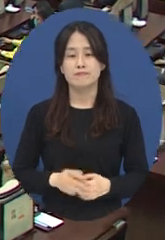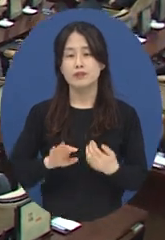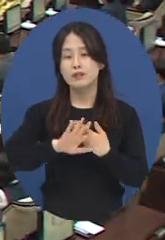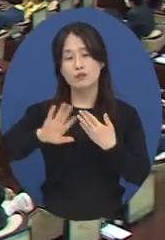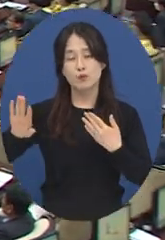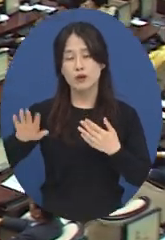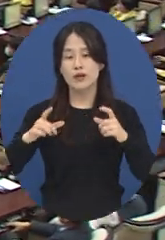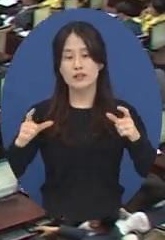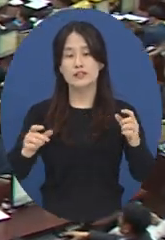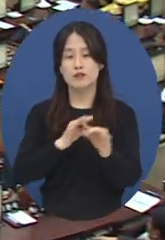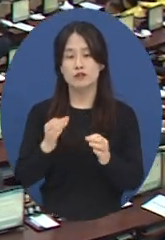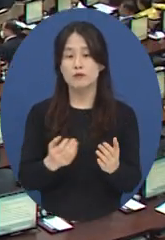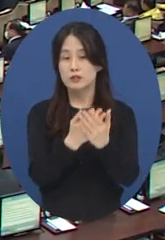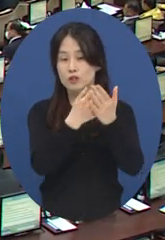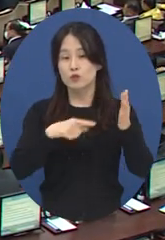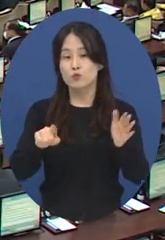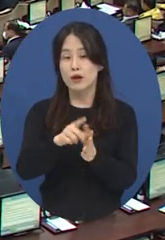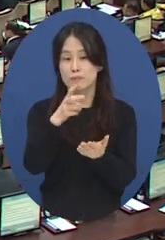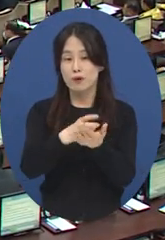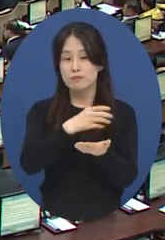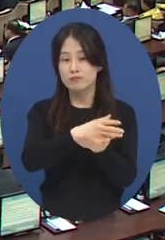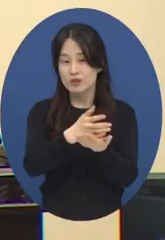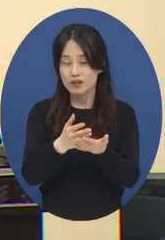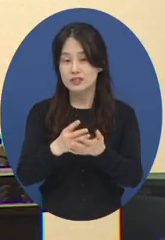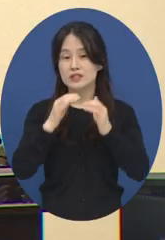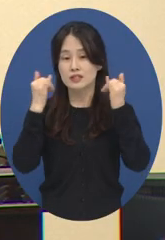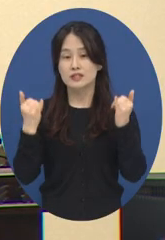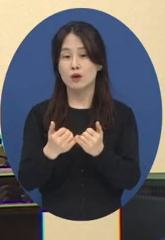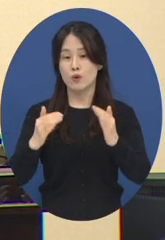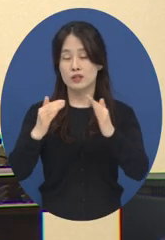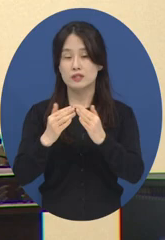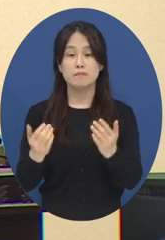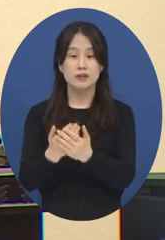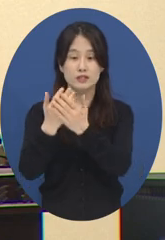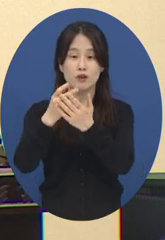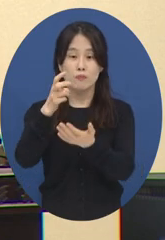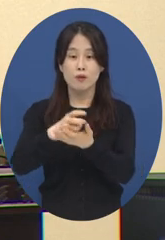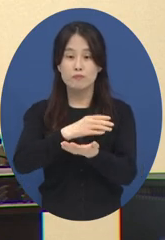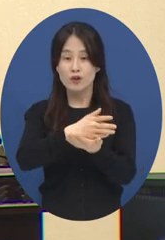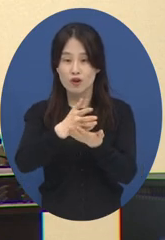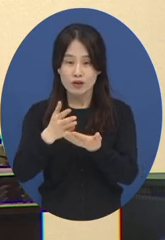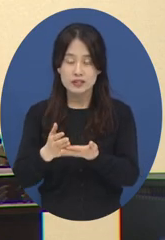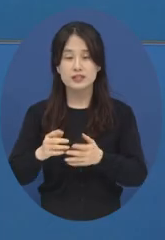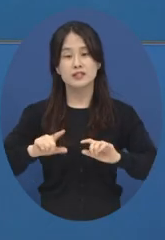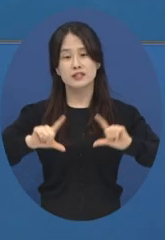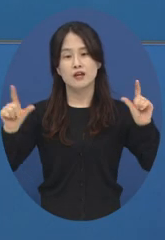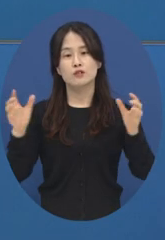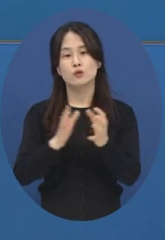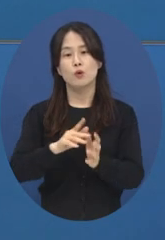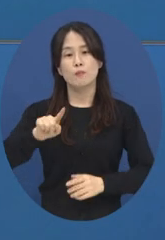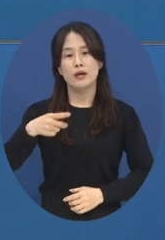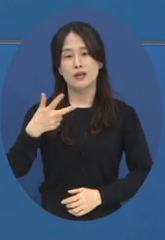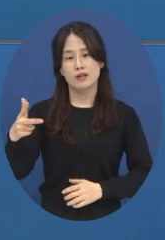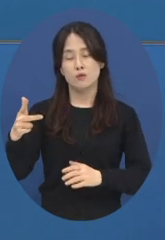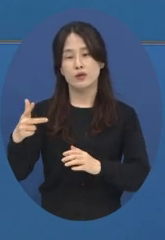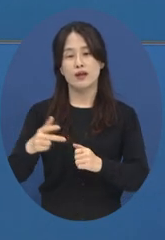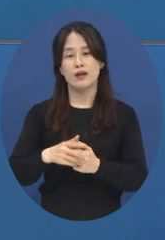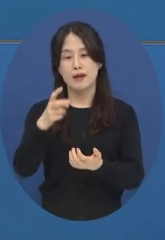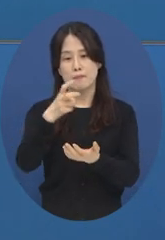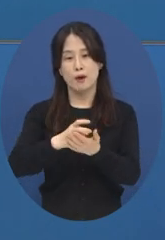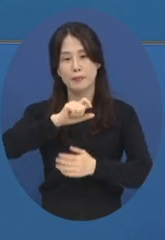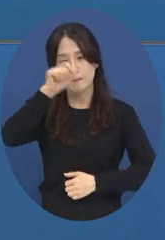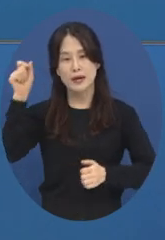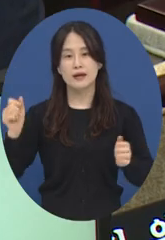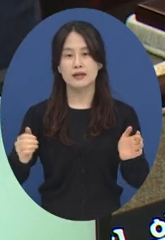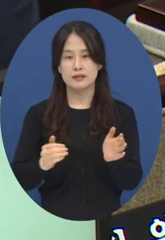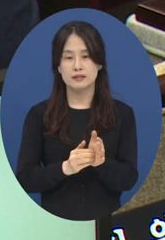지역경제 활성화를 위한 조례 들과 사회 주태 활성화 지원조례 등 이날은 총 패 7개 안건이 최종 의결